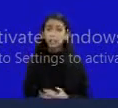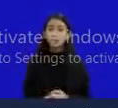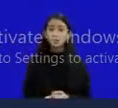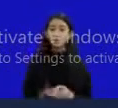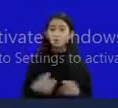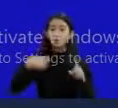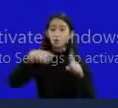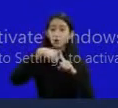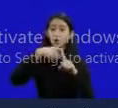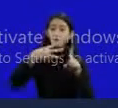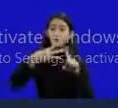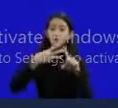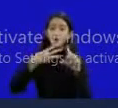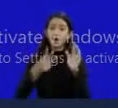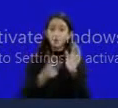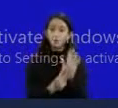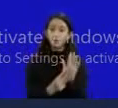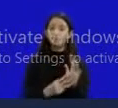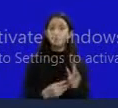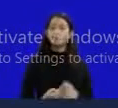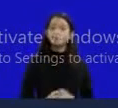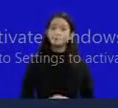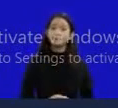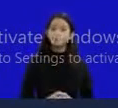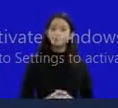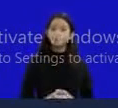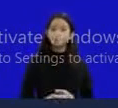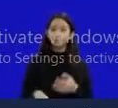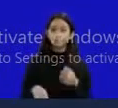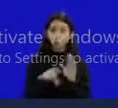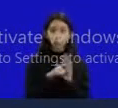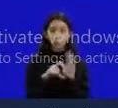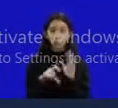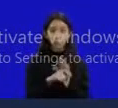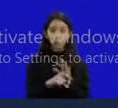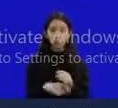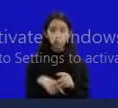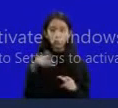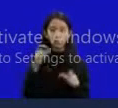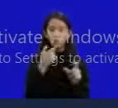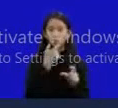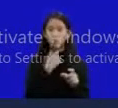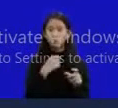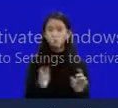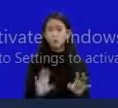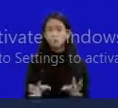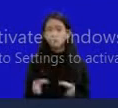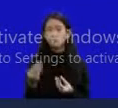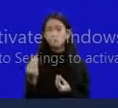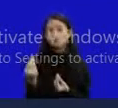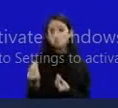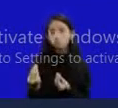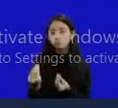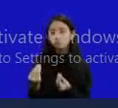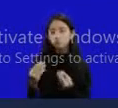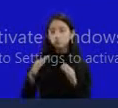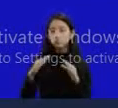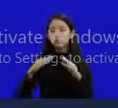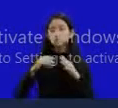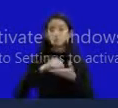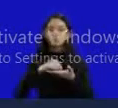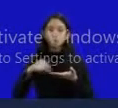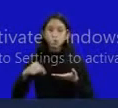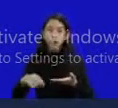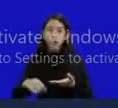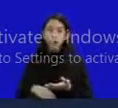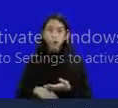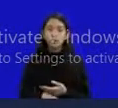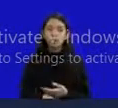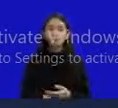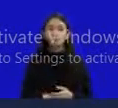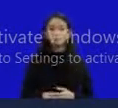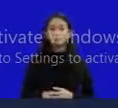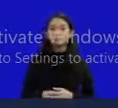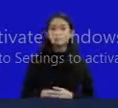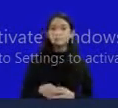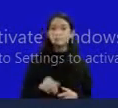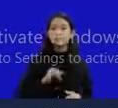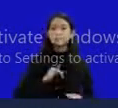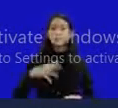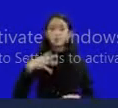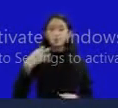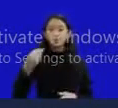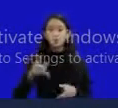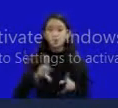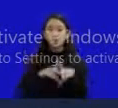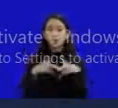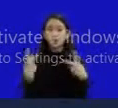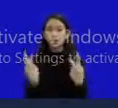KBM ya contoh-contoh yang tidak boleh orang tua tidak boleh menunggu siswa disekolah Istirahat di luar kelas pertemuan